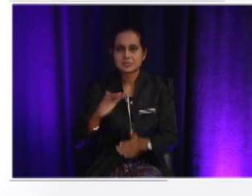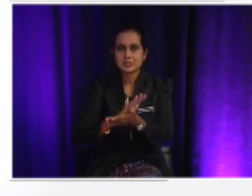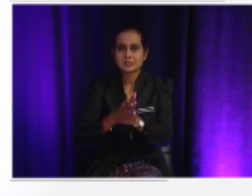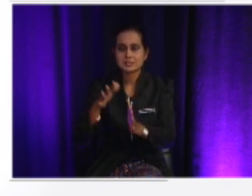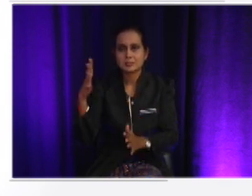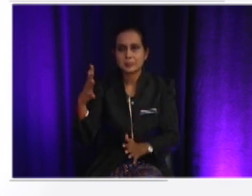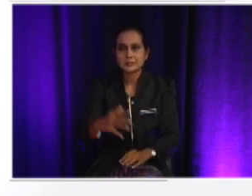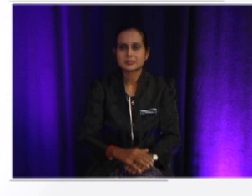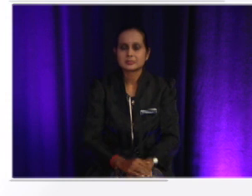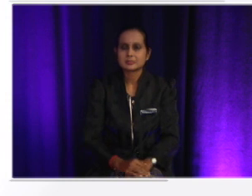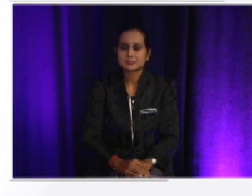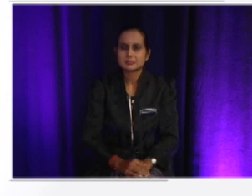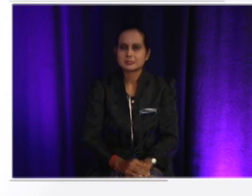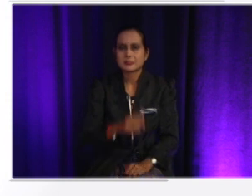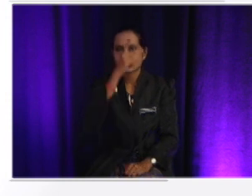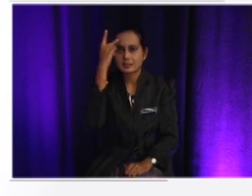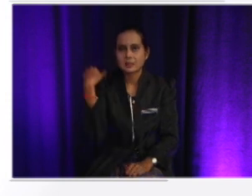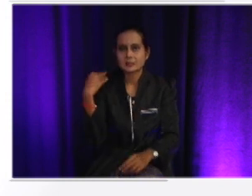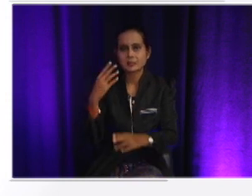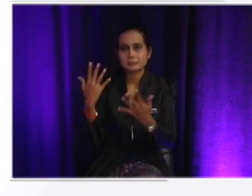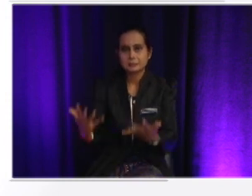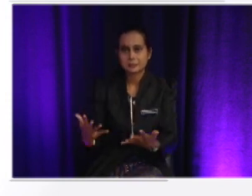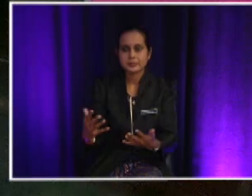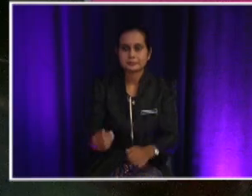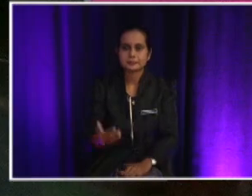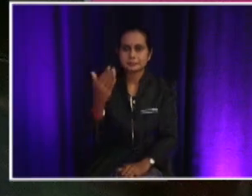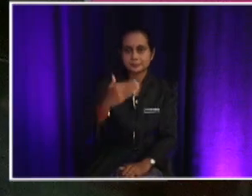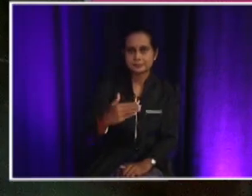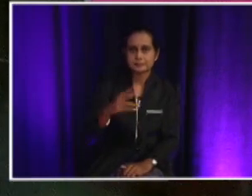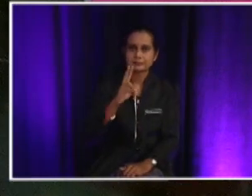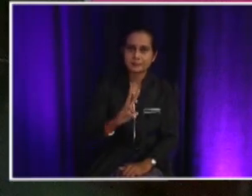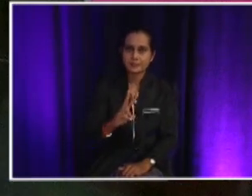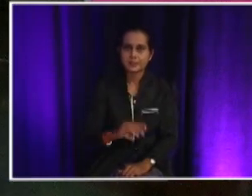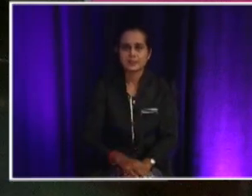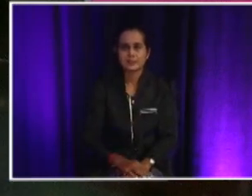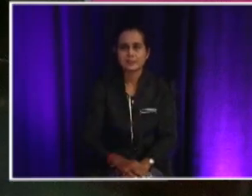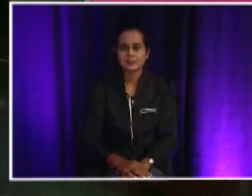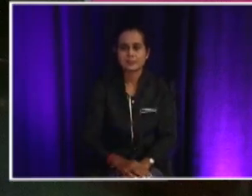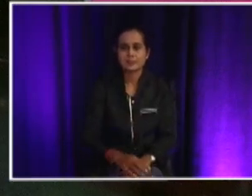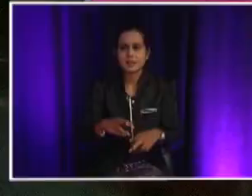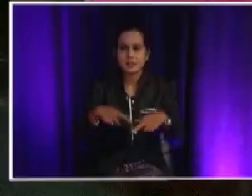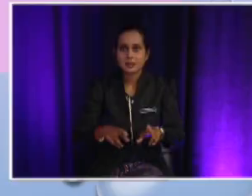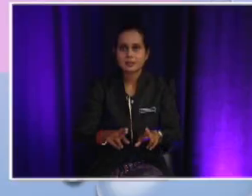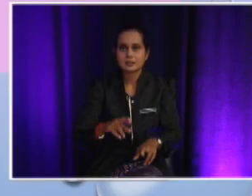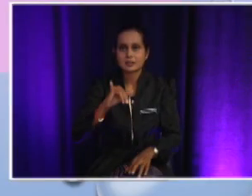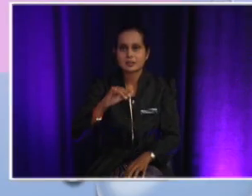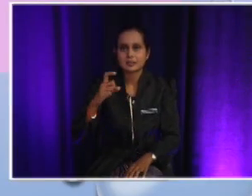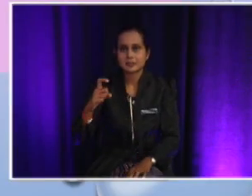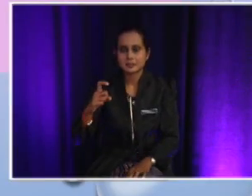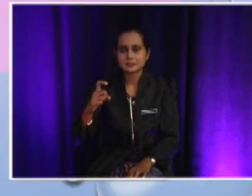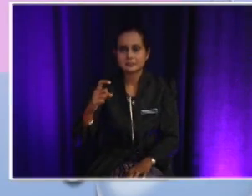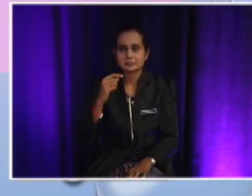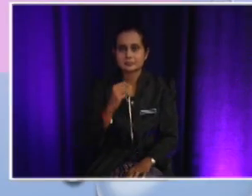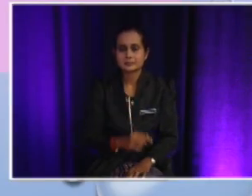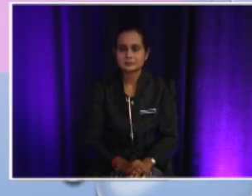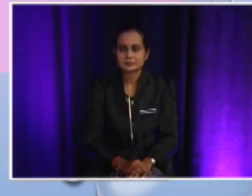sebab ada beban kat situ. Okey, yang kedua, okey, arus IX adalah 0.03